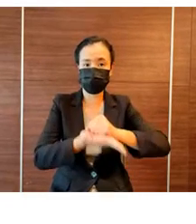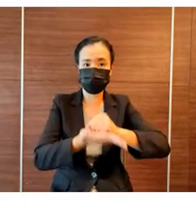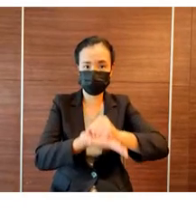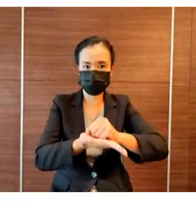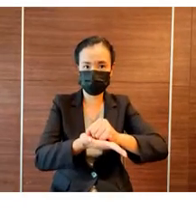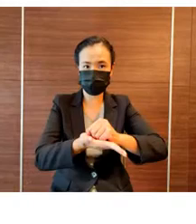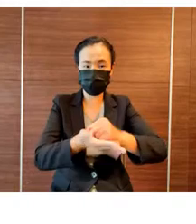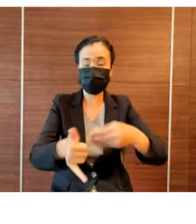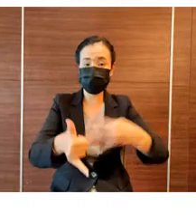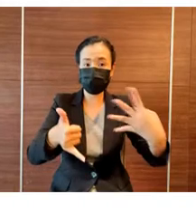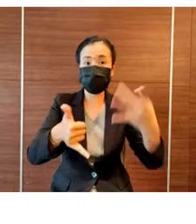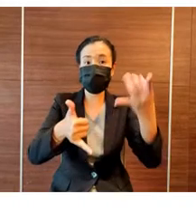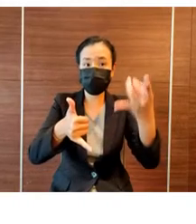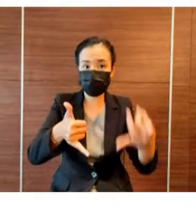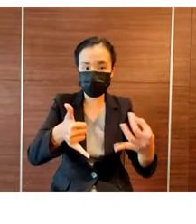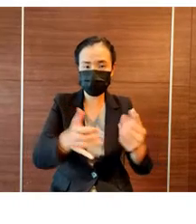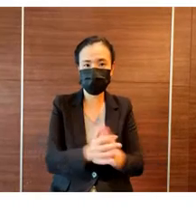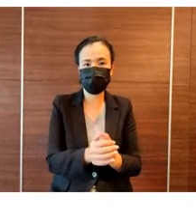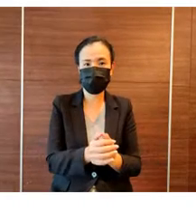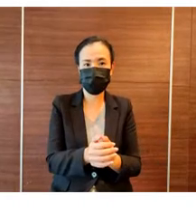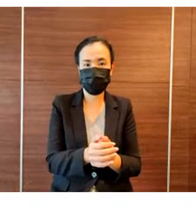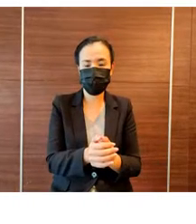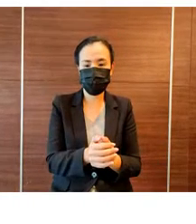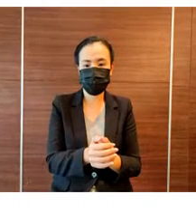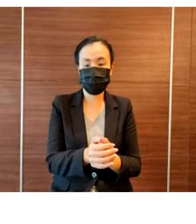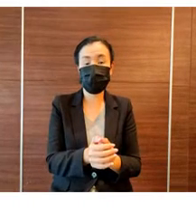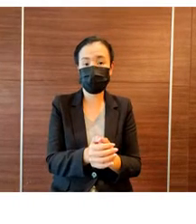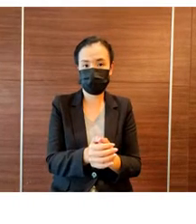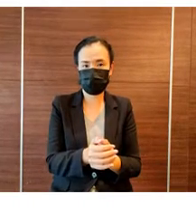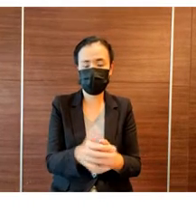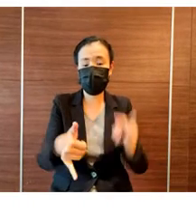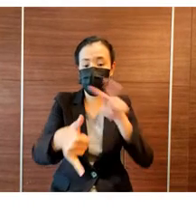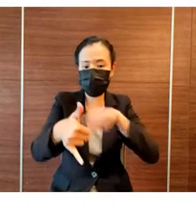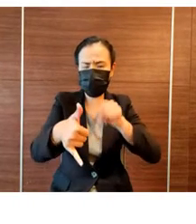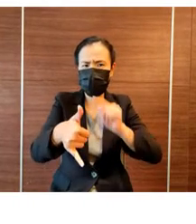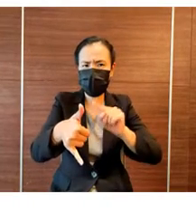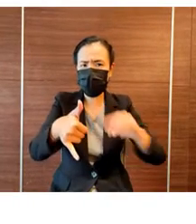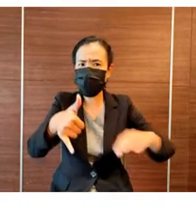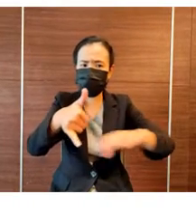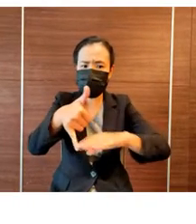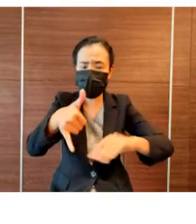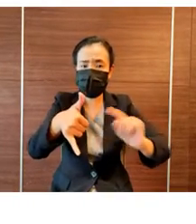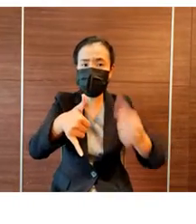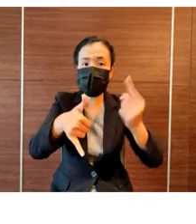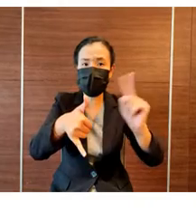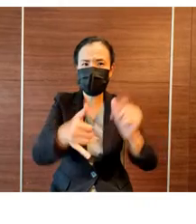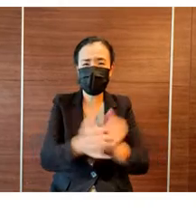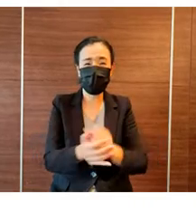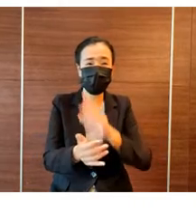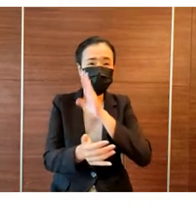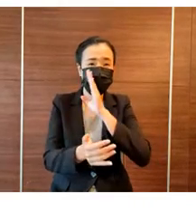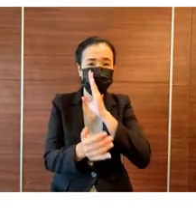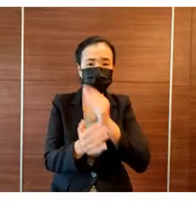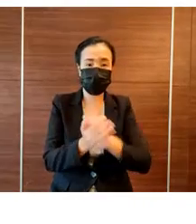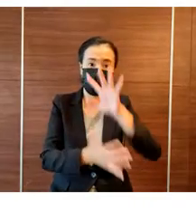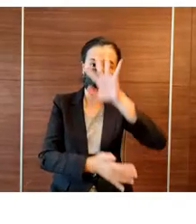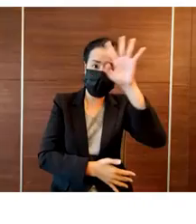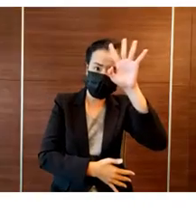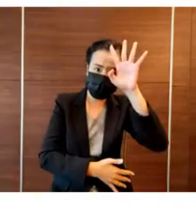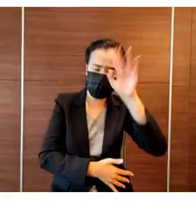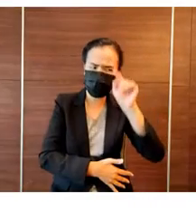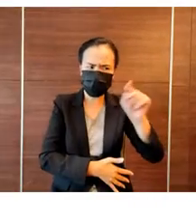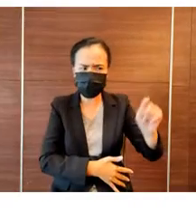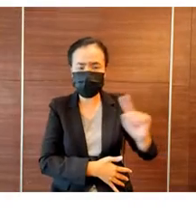ตรงนี้ยังไงแล้วถ้ามีเคสเราจะเจอเราจะดูแลเบื้องต้นยังไงแล้วถ้าเกิดเคสหนักส่งไปไหนส่งที่คลองเตยไหมหรือส่ง